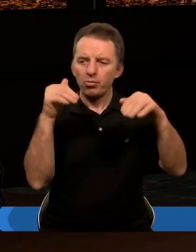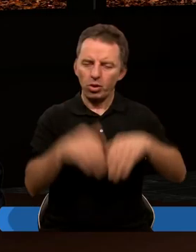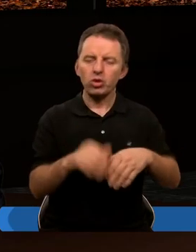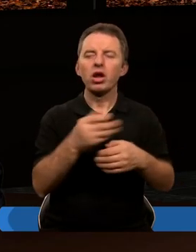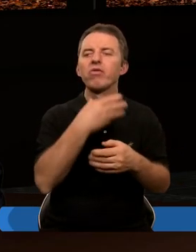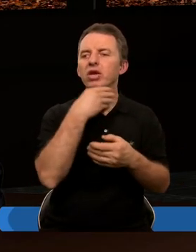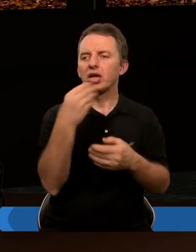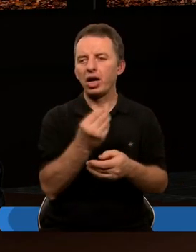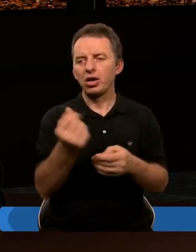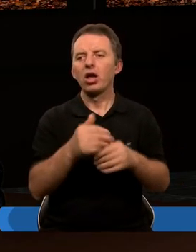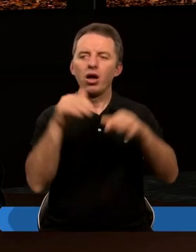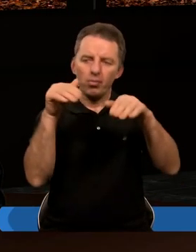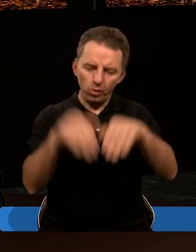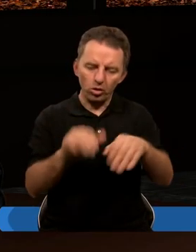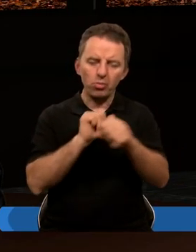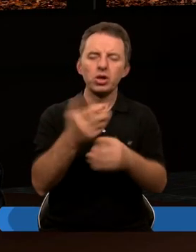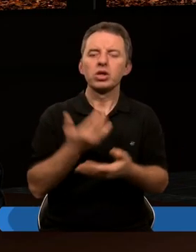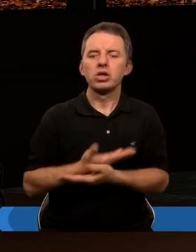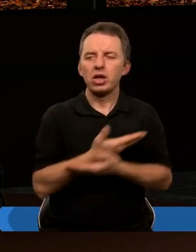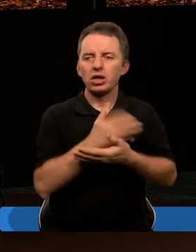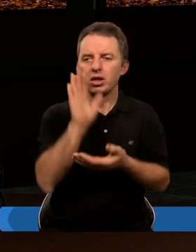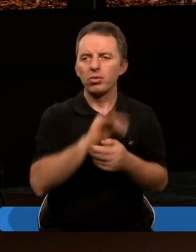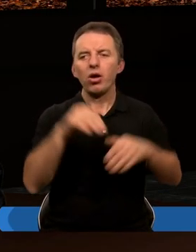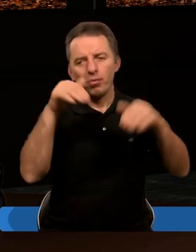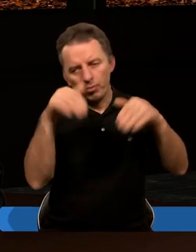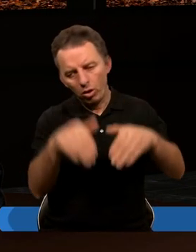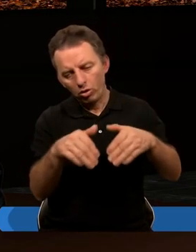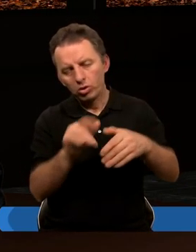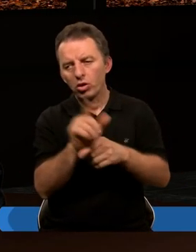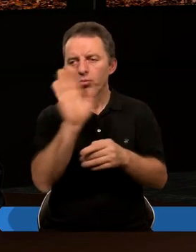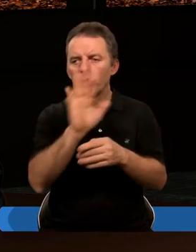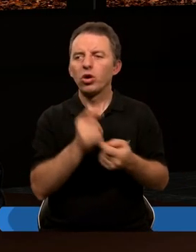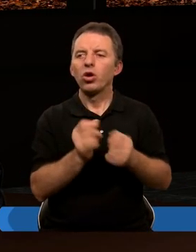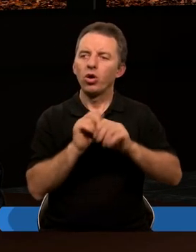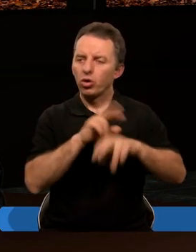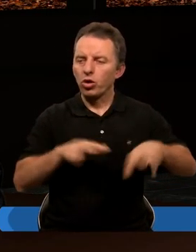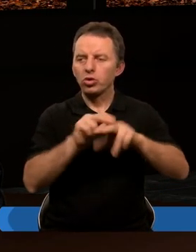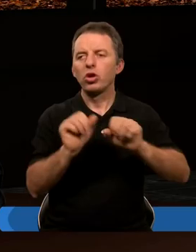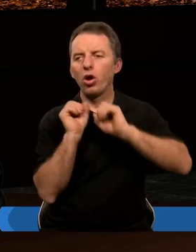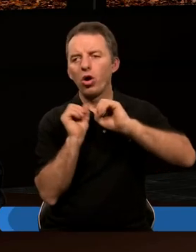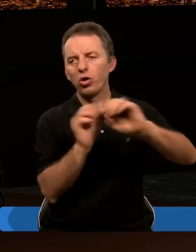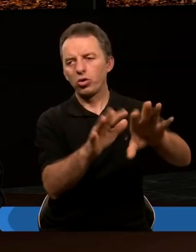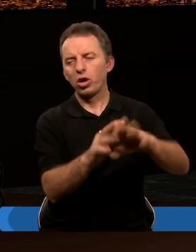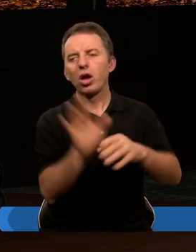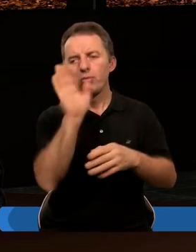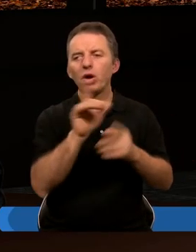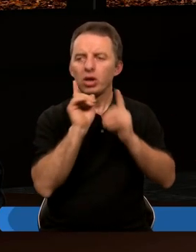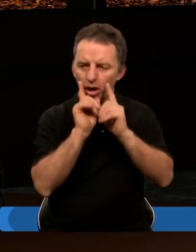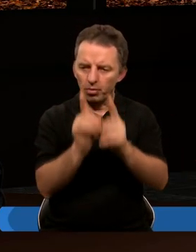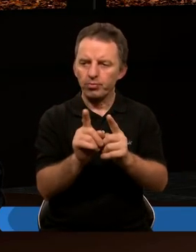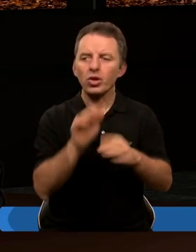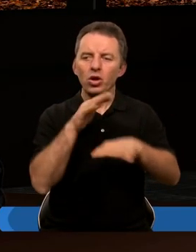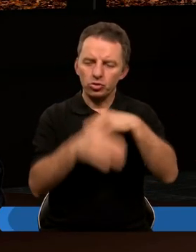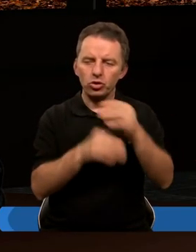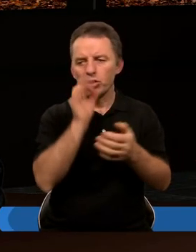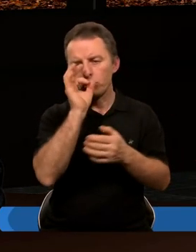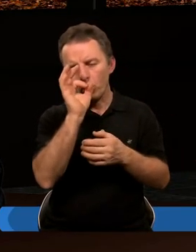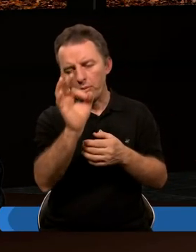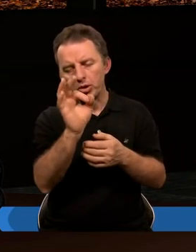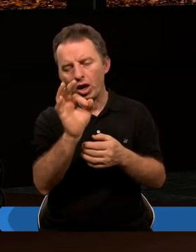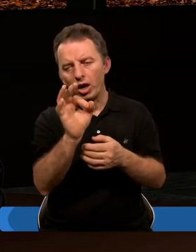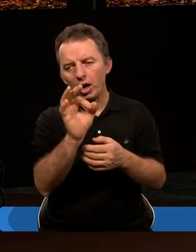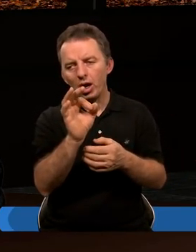można nim wzgardzić. Można być dzieckiem Bożym albo można tę Bożą rodzinę odrzucić. Bóg naprawdę nam życzy bardzo dobrze